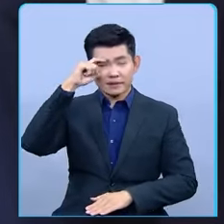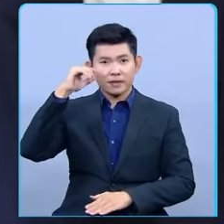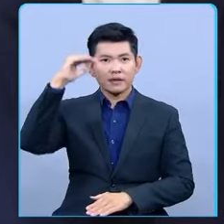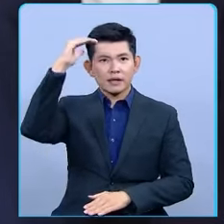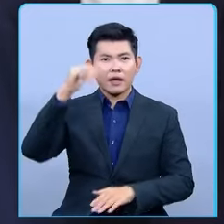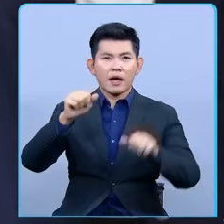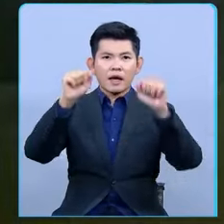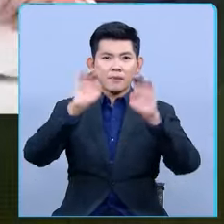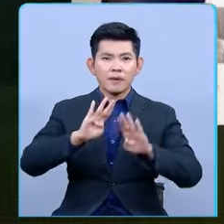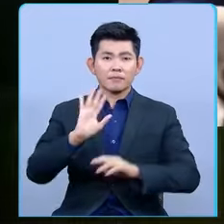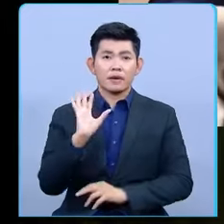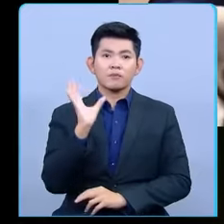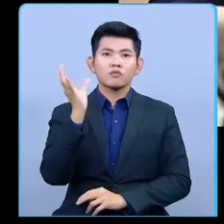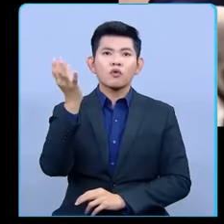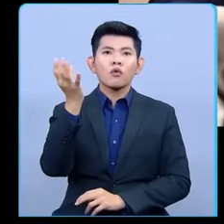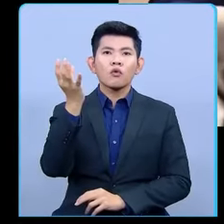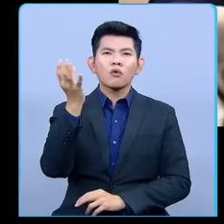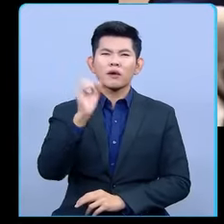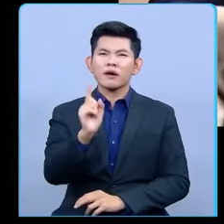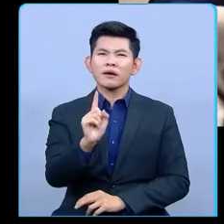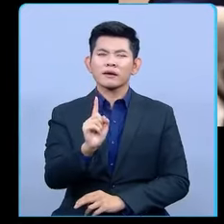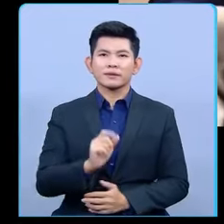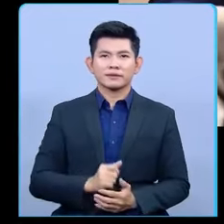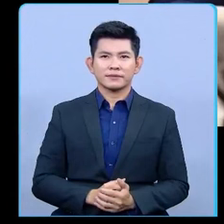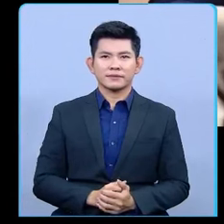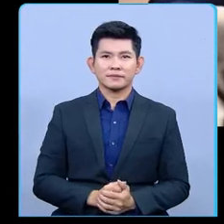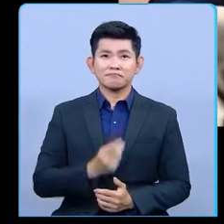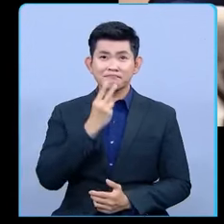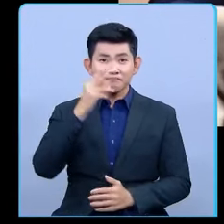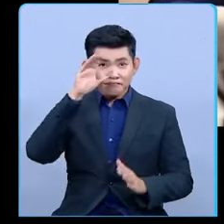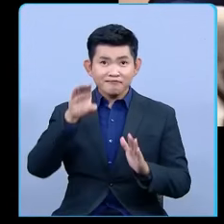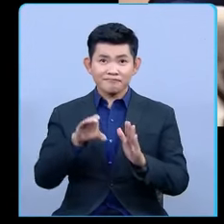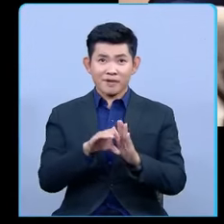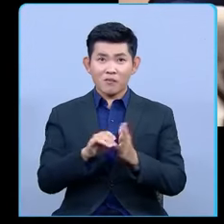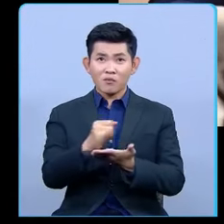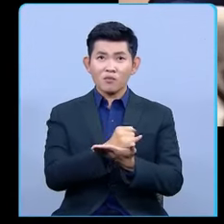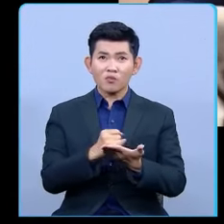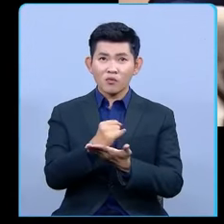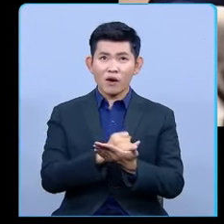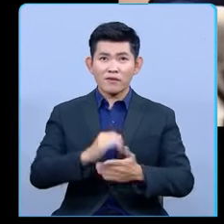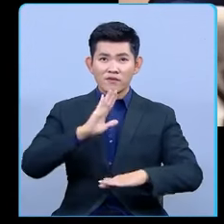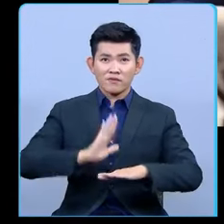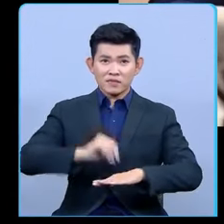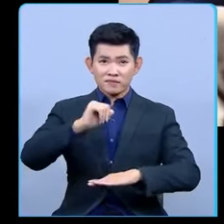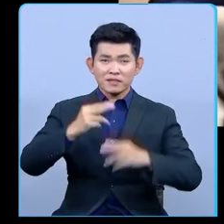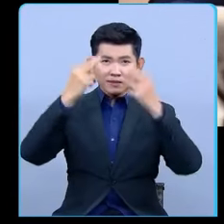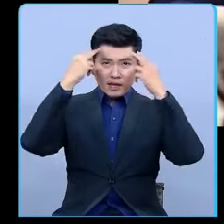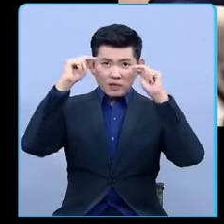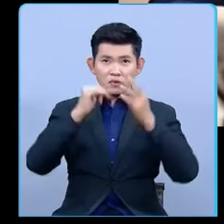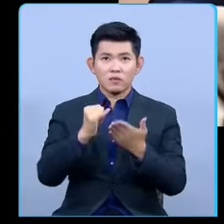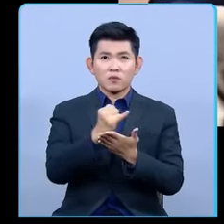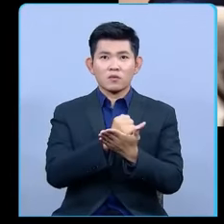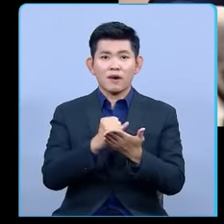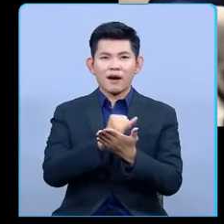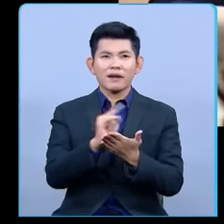ศิลปินระดับโลกหรือว่าแบบยังไงหรือเปล่าน ี่ นี่นะฮะ นี่ภาพวาดจากฝีมือนายกครับ จาก กระดาษสมุดเนี่ย